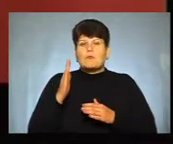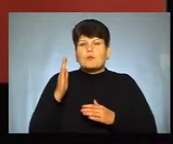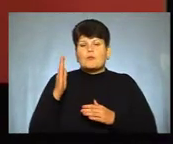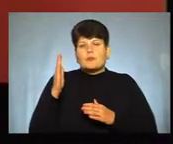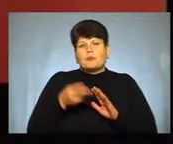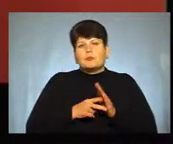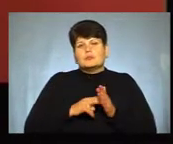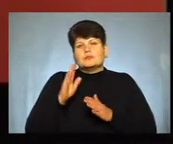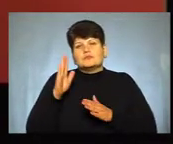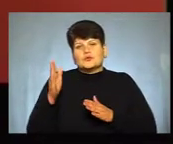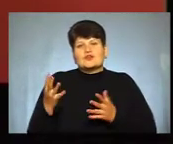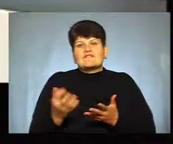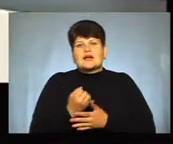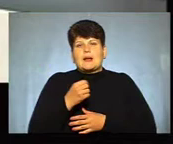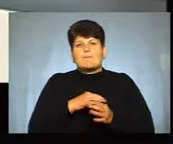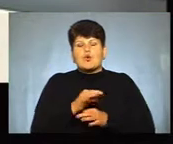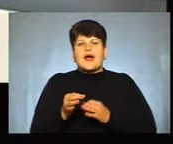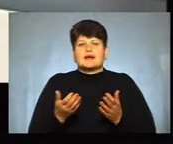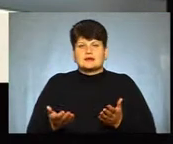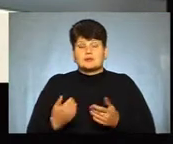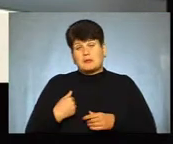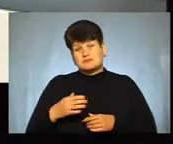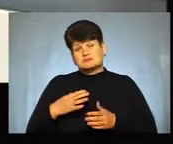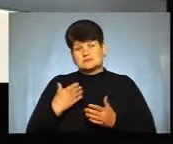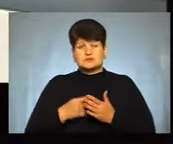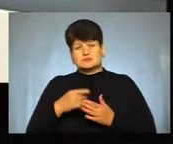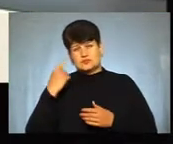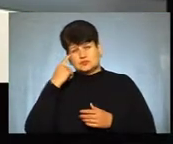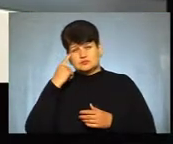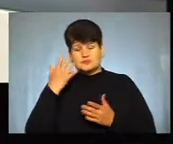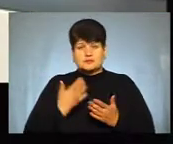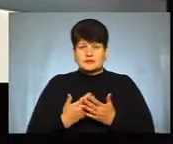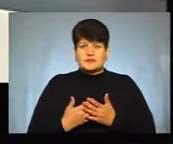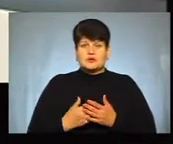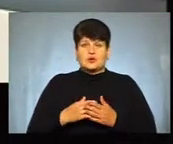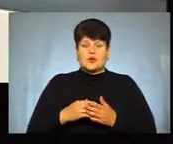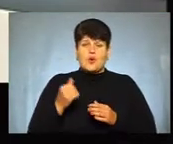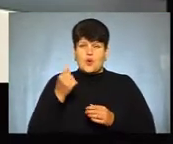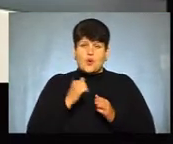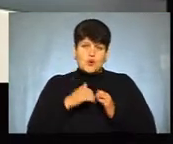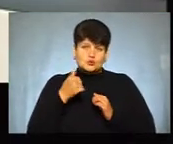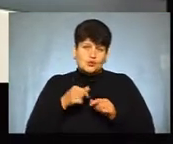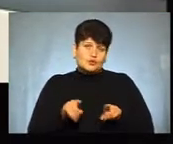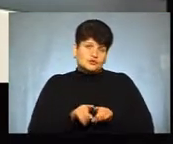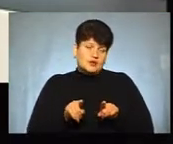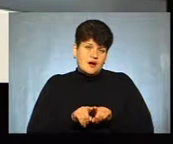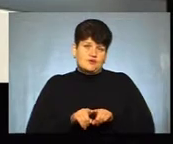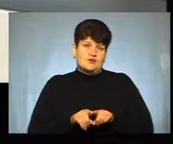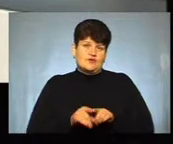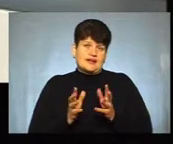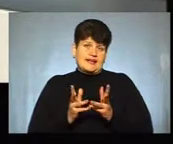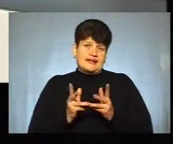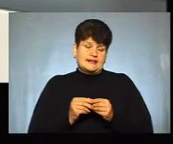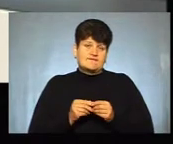проєктів може виграти цього року? А ми очікуємо традиційно, насправді, з кожного року якась однакова така тенденція спостерігається,